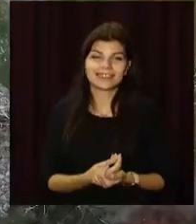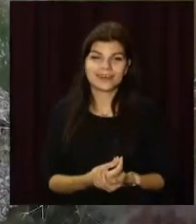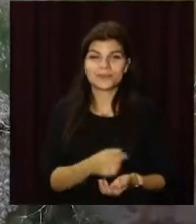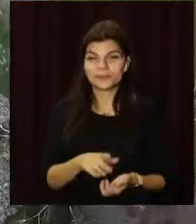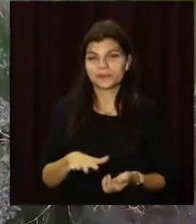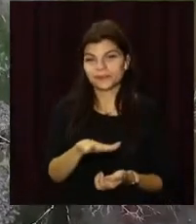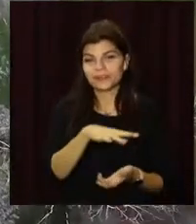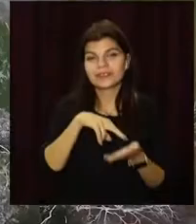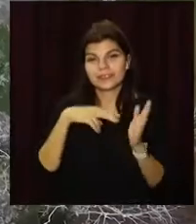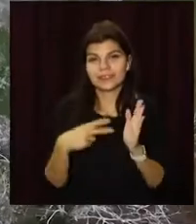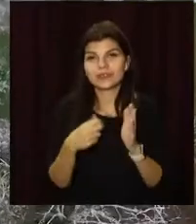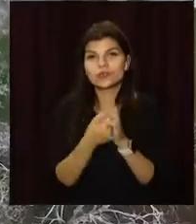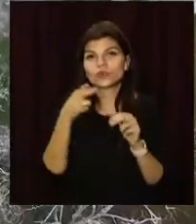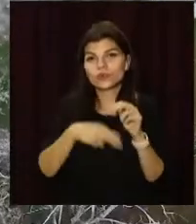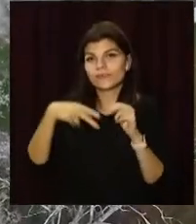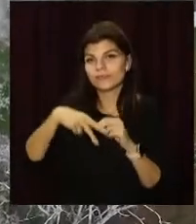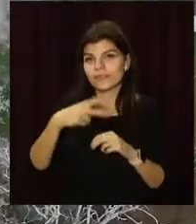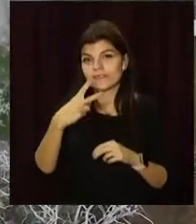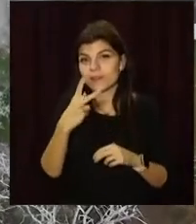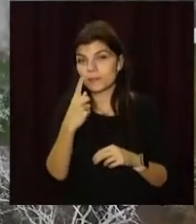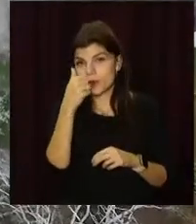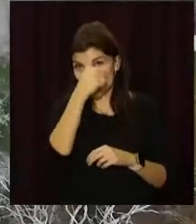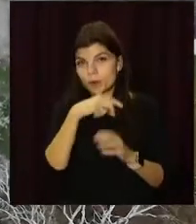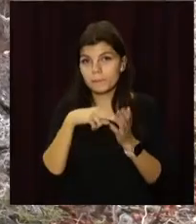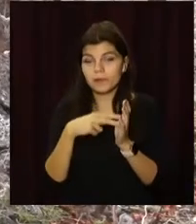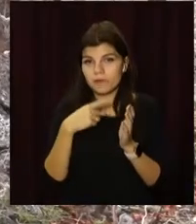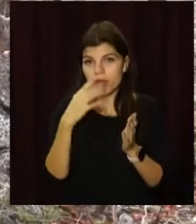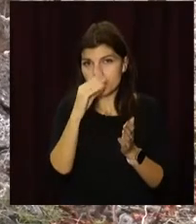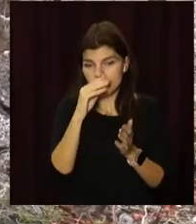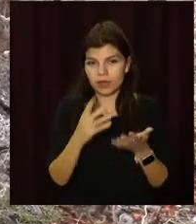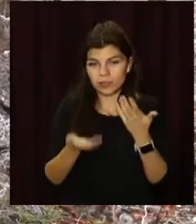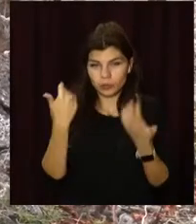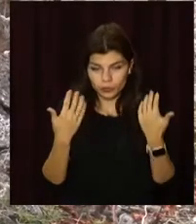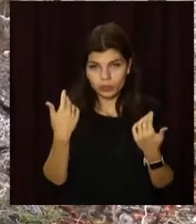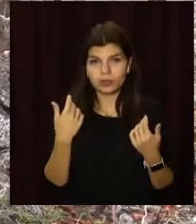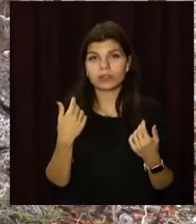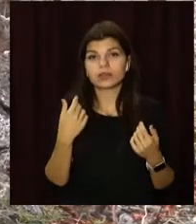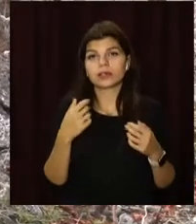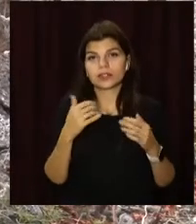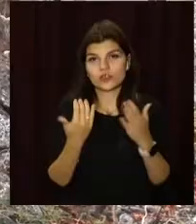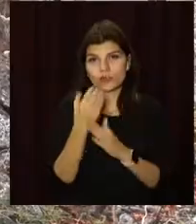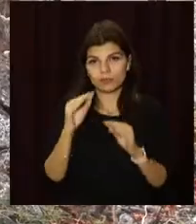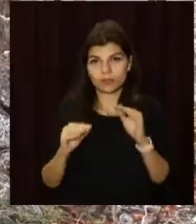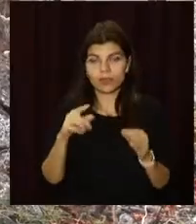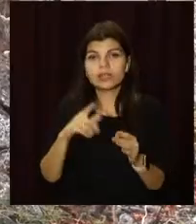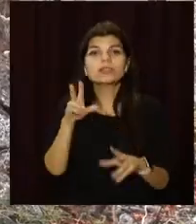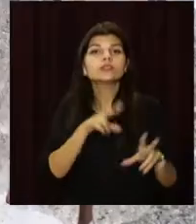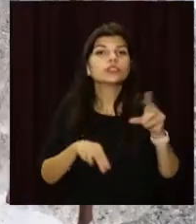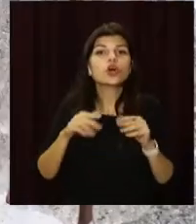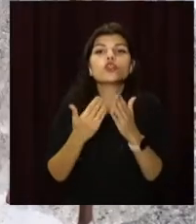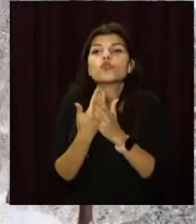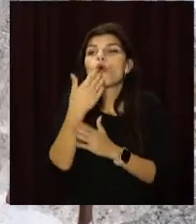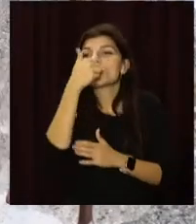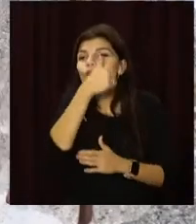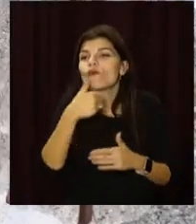проєкт планують завершити до кінця 2021-го, кажуть у Нивотрудівській сільраді. У громаді сподіваються, уже в новому році в